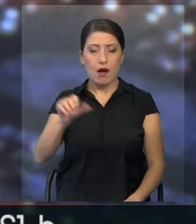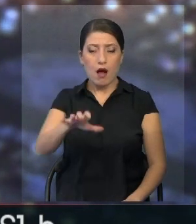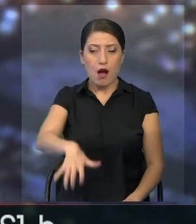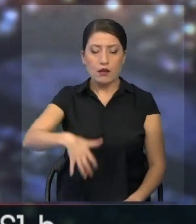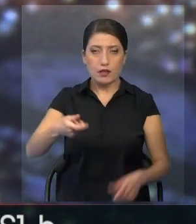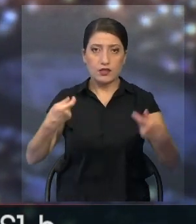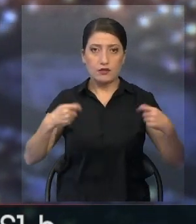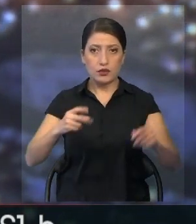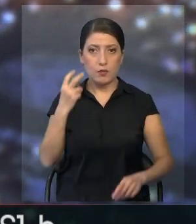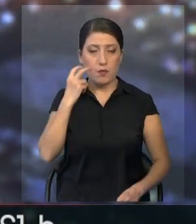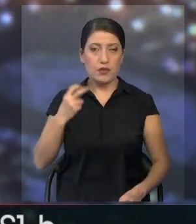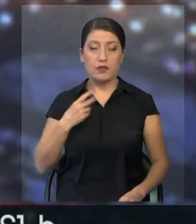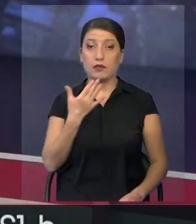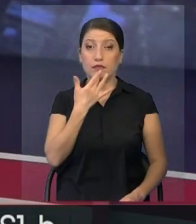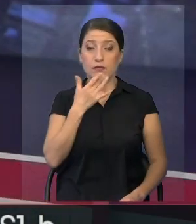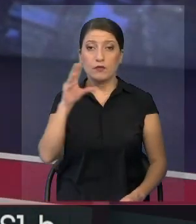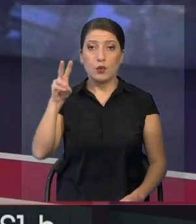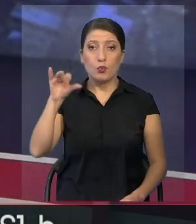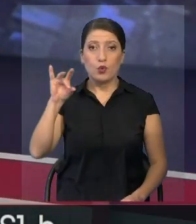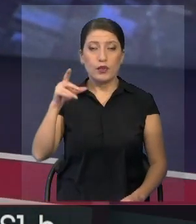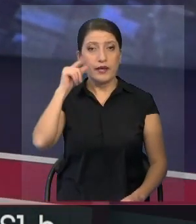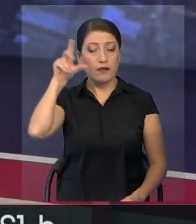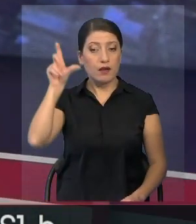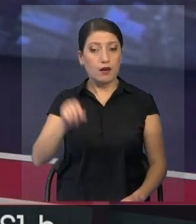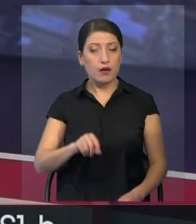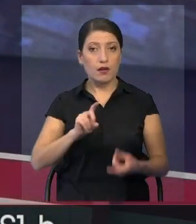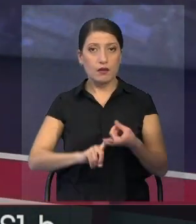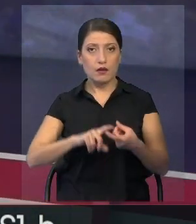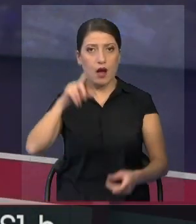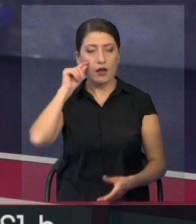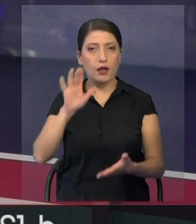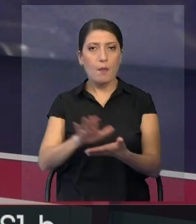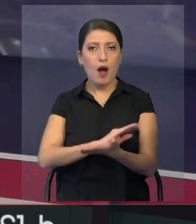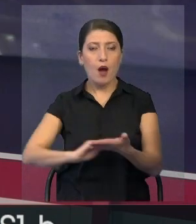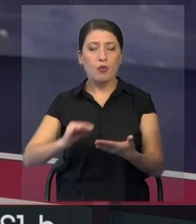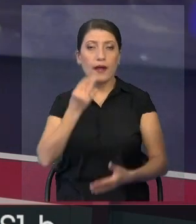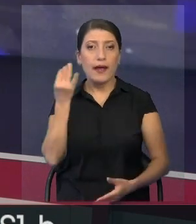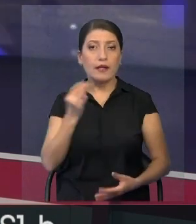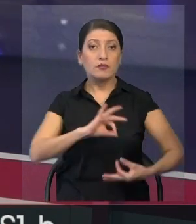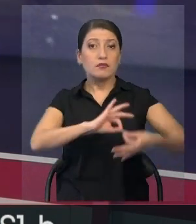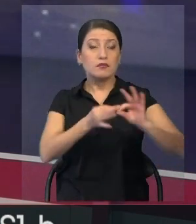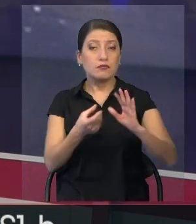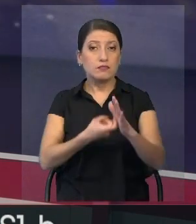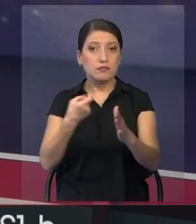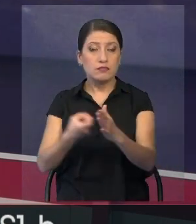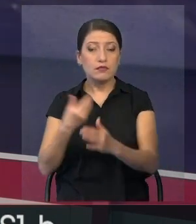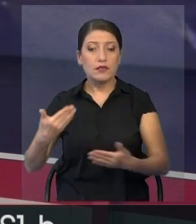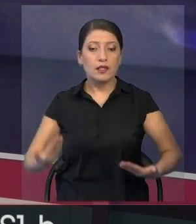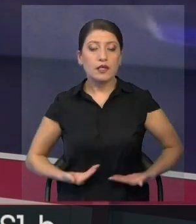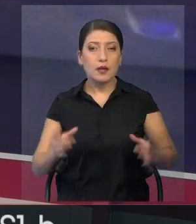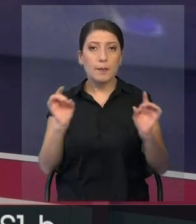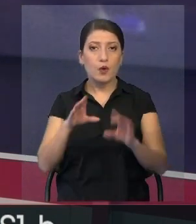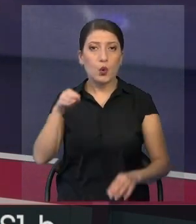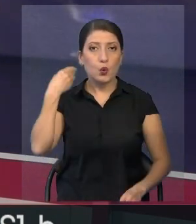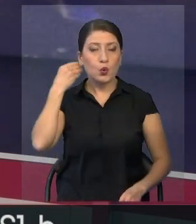է բրիտանական մի ընկերության։ Մուրի Երևան այցի ֆոնին հայկական մամուլը հետաքրքիր մանրամասներ է բացահայտում նրա կենսագրության